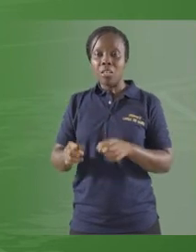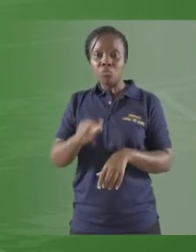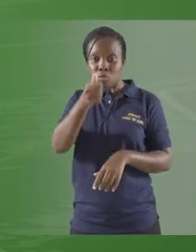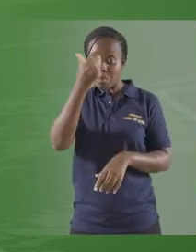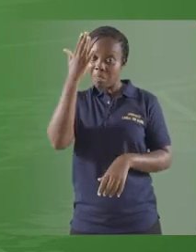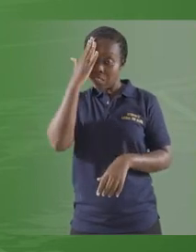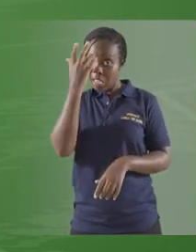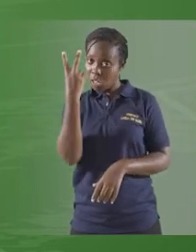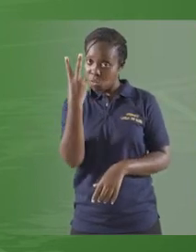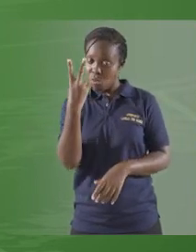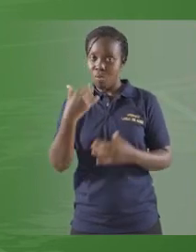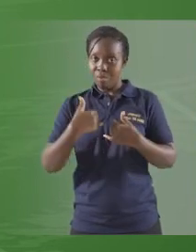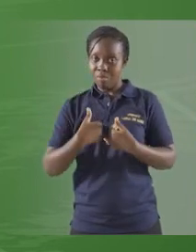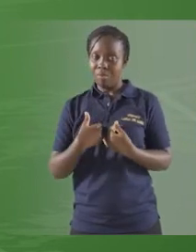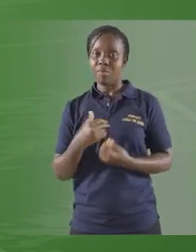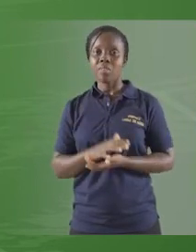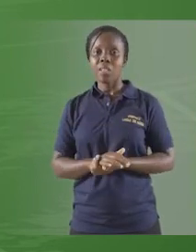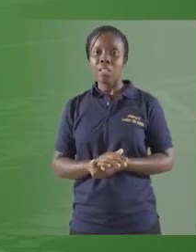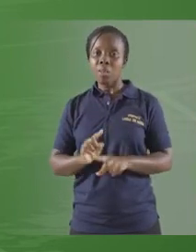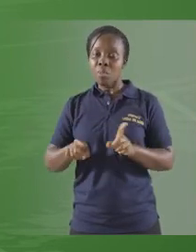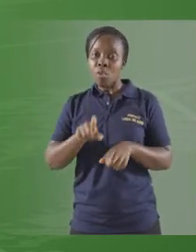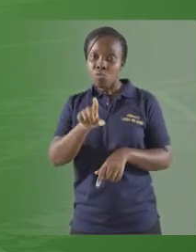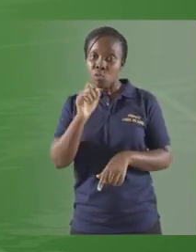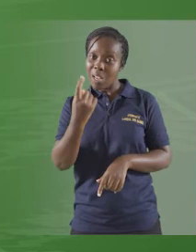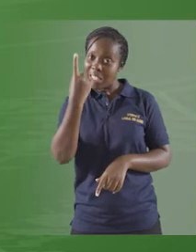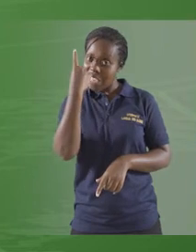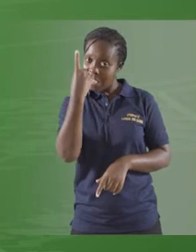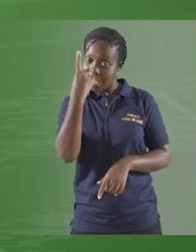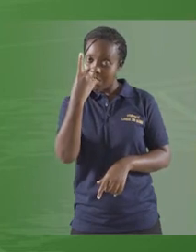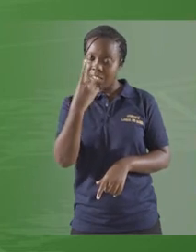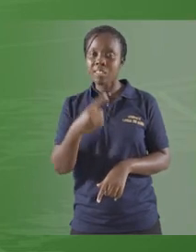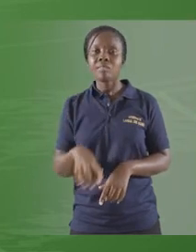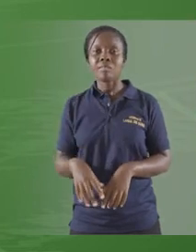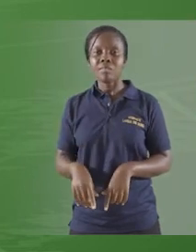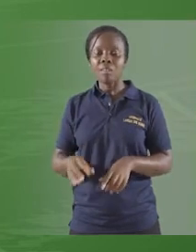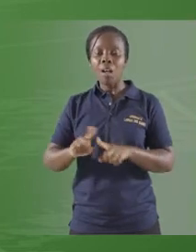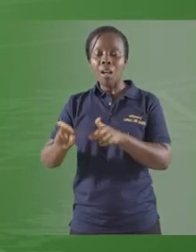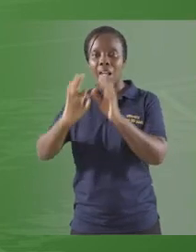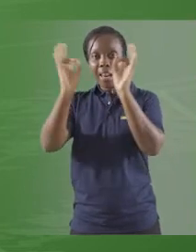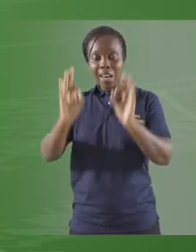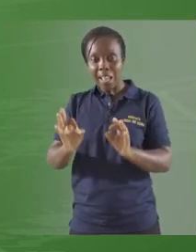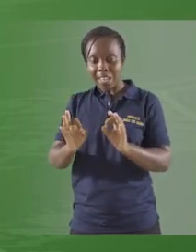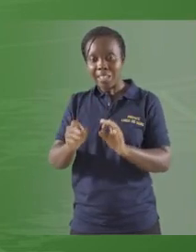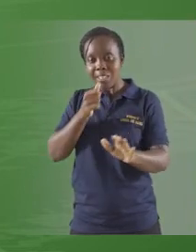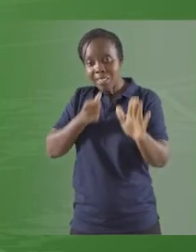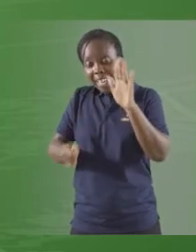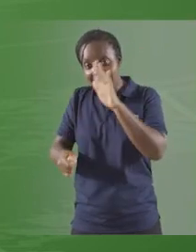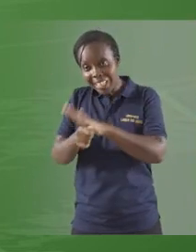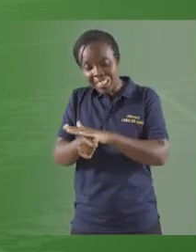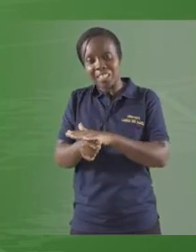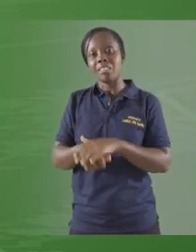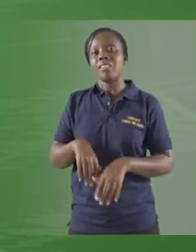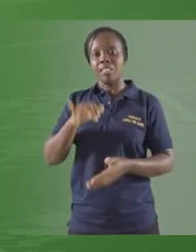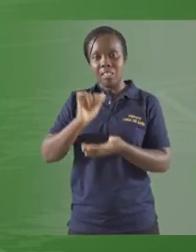un seul allèle ici nous intéresse. Il s'agit de l'allèle récessif. Pour le choix des